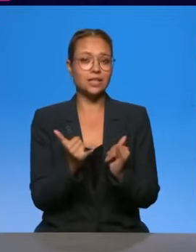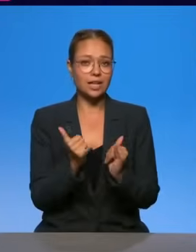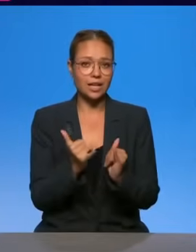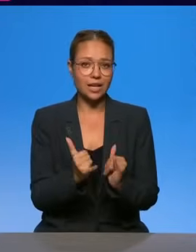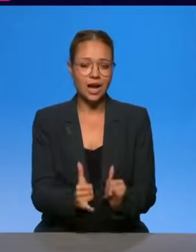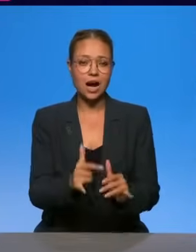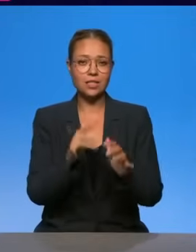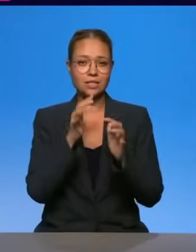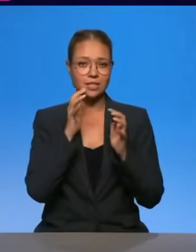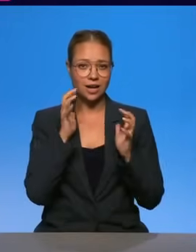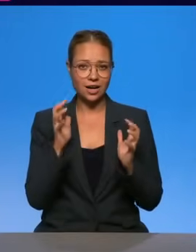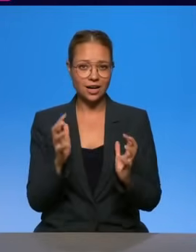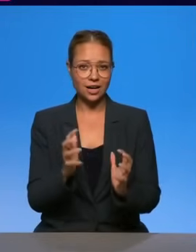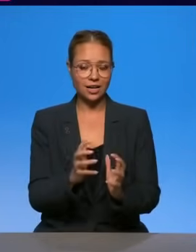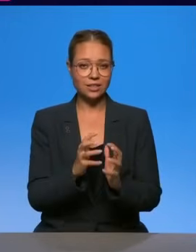нашей замечательной